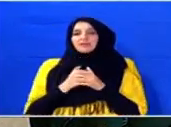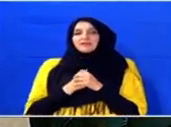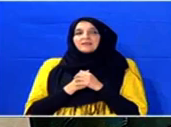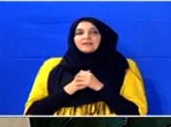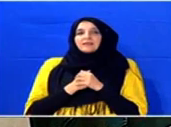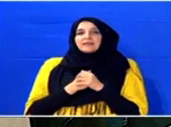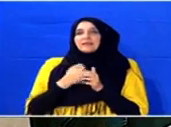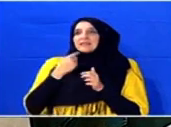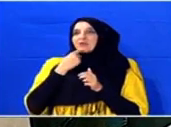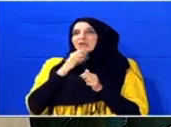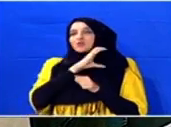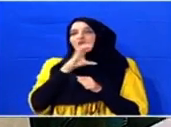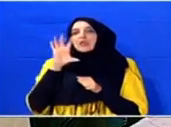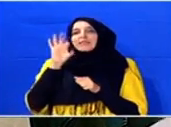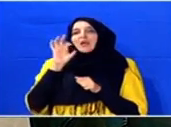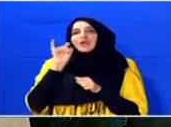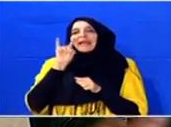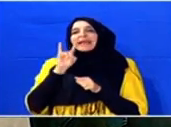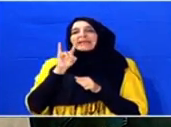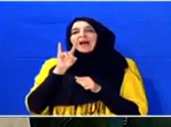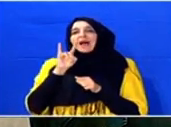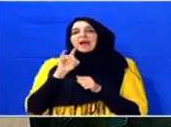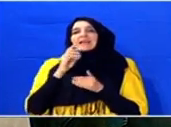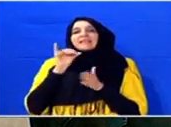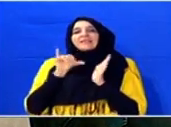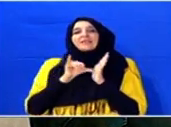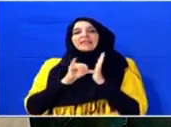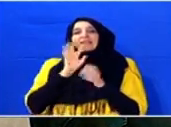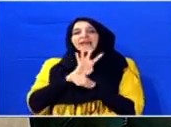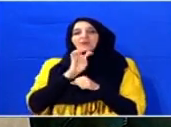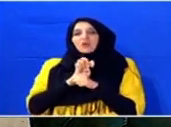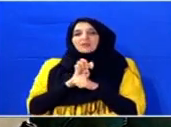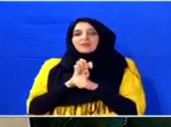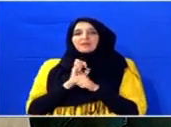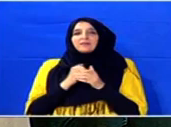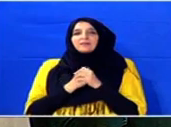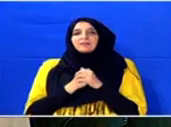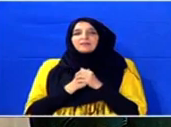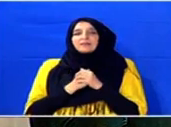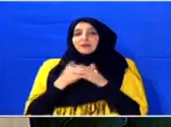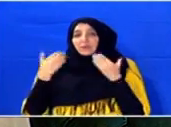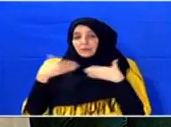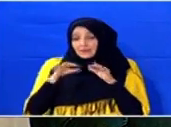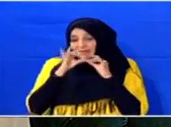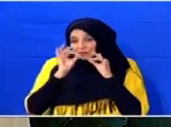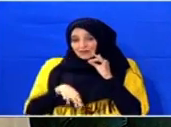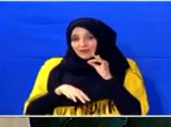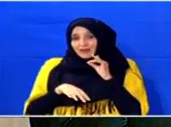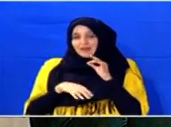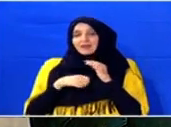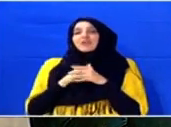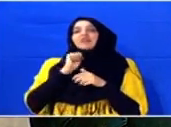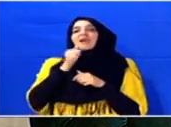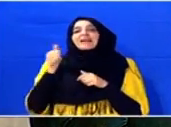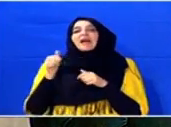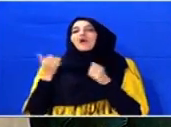ناخذه نقسموها على 14 ام بعد الناتج هو قيمه السهم